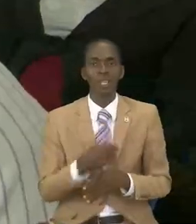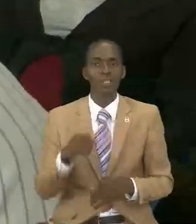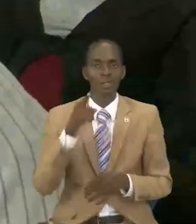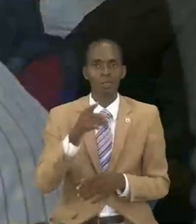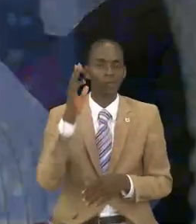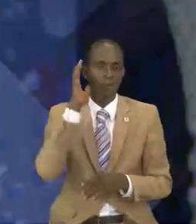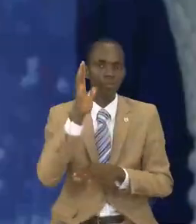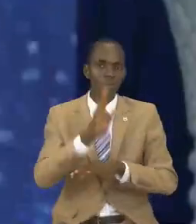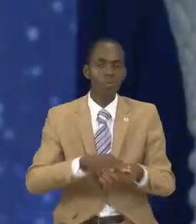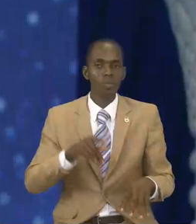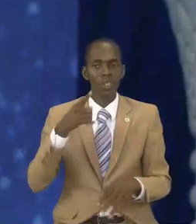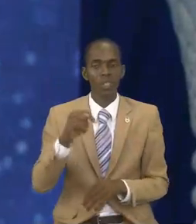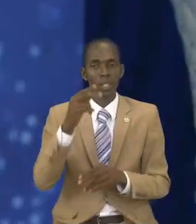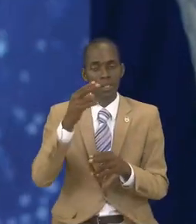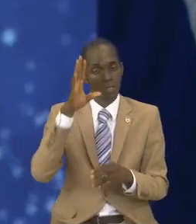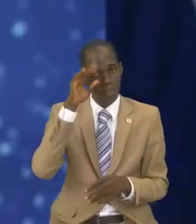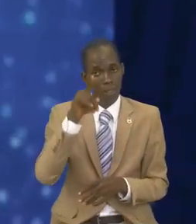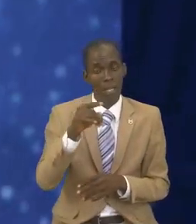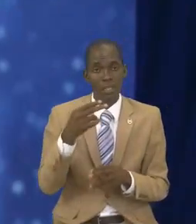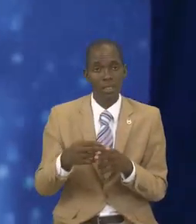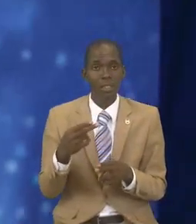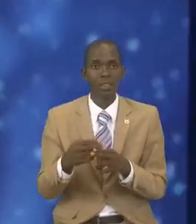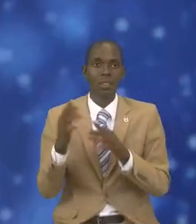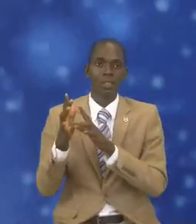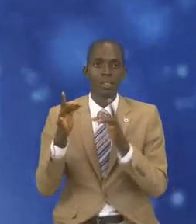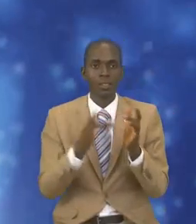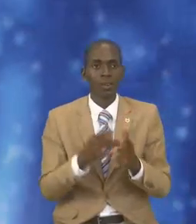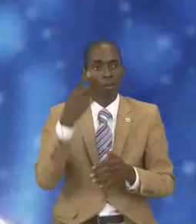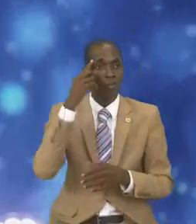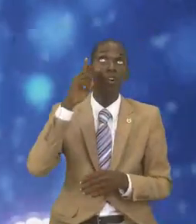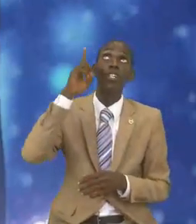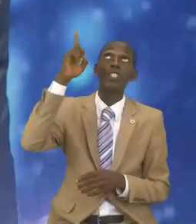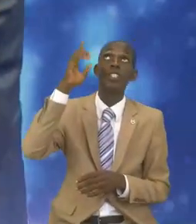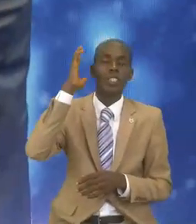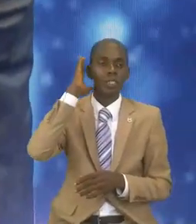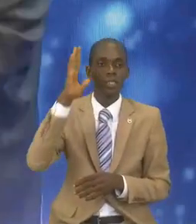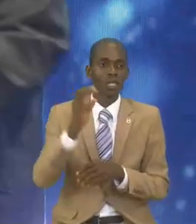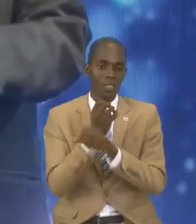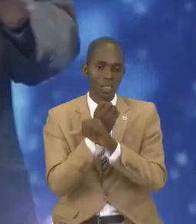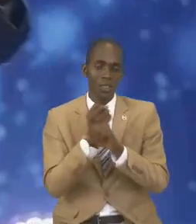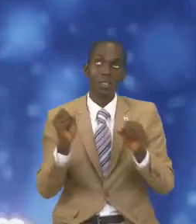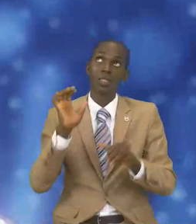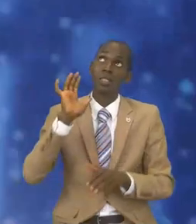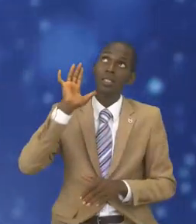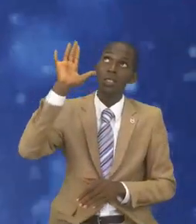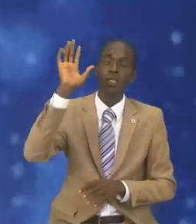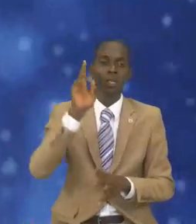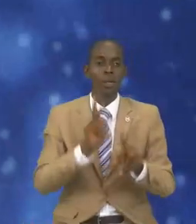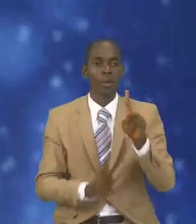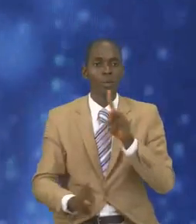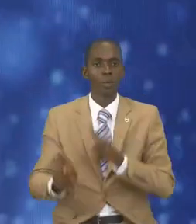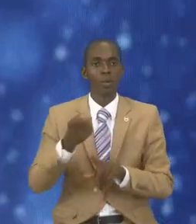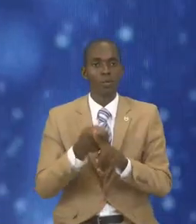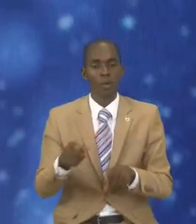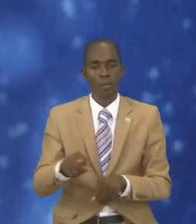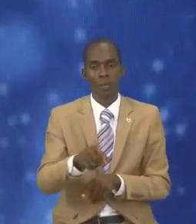Et tu lui donneras le nom de Jésus. C'est lui qui sauvera son peuple